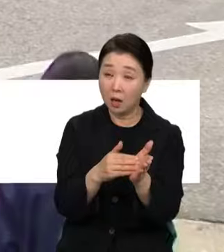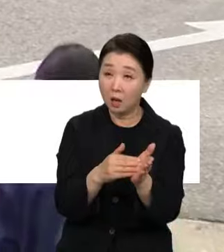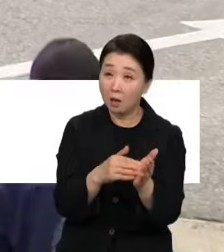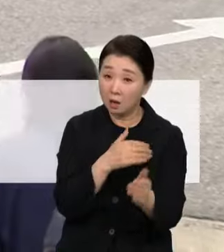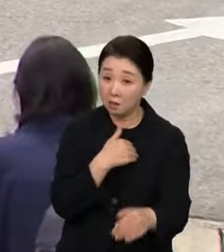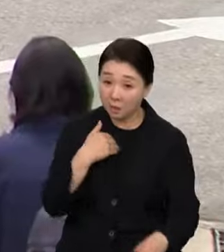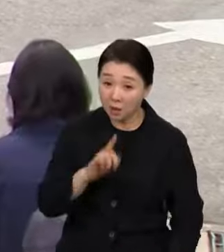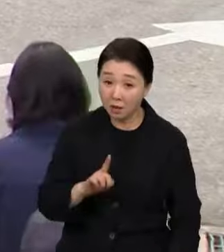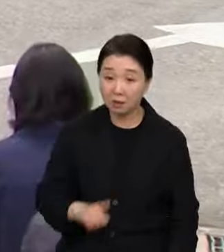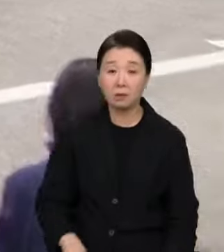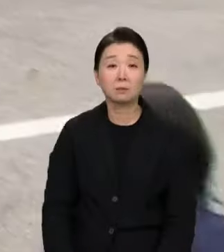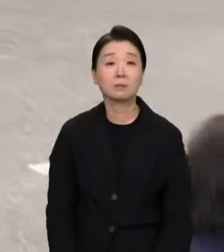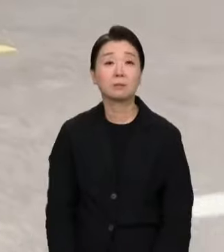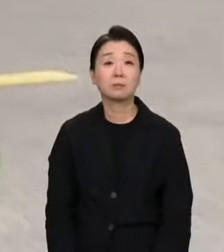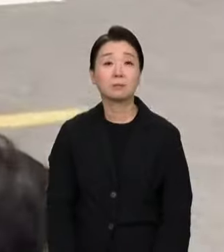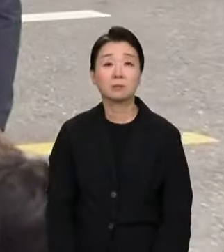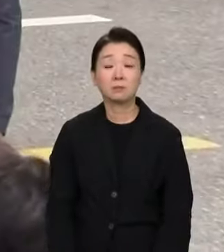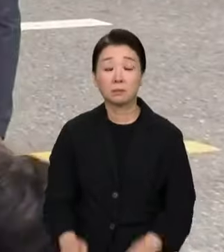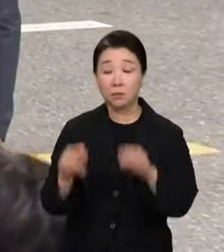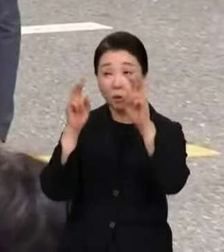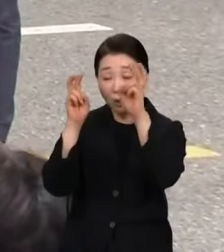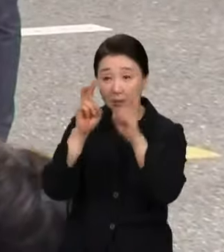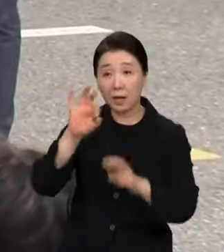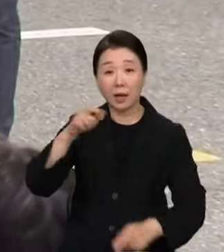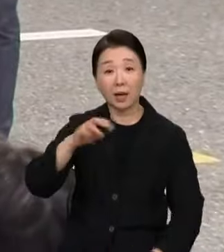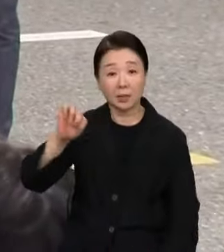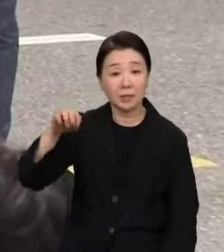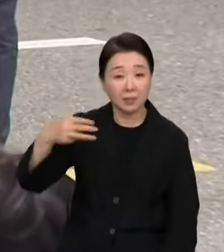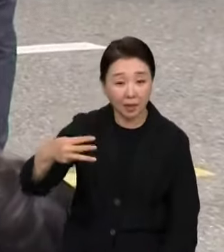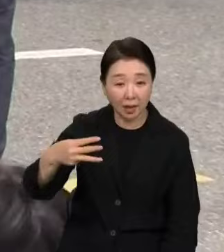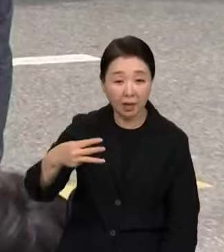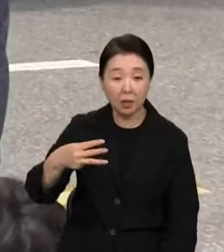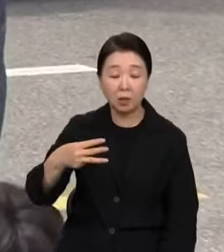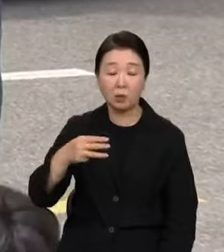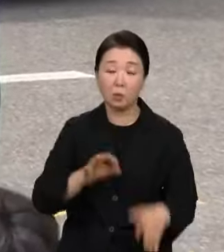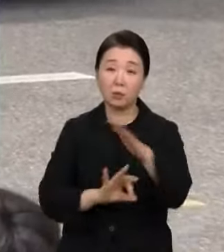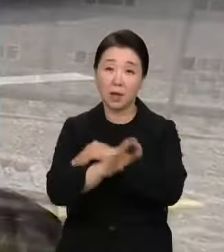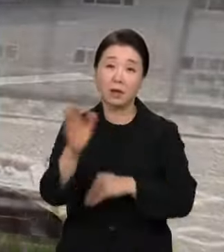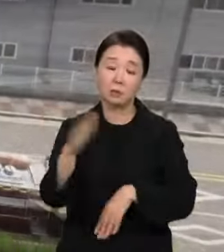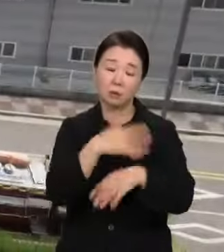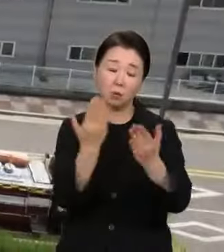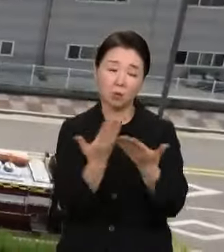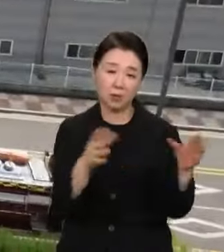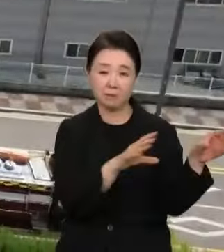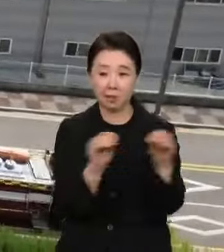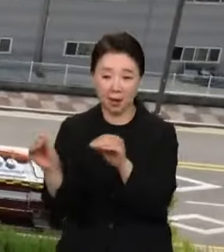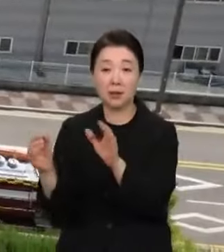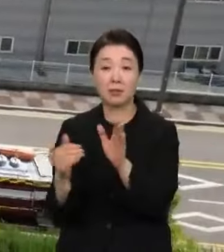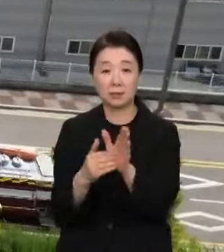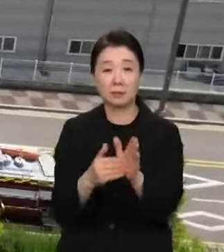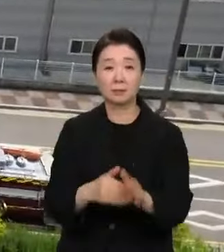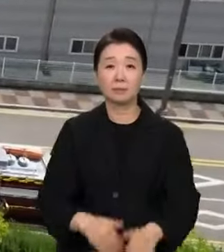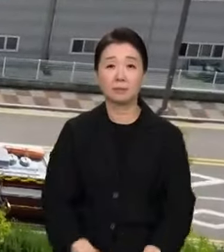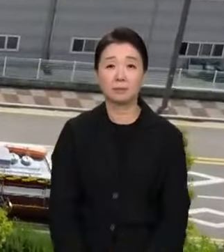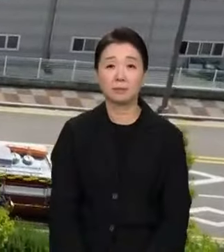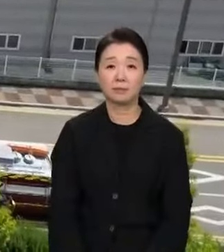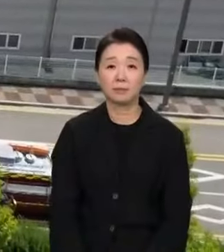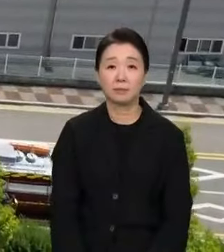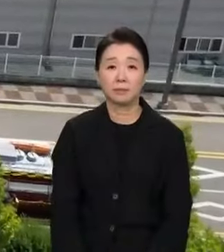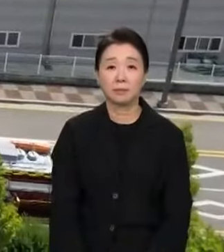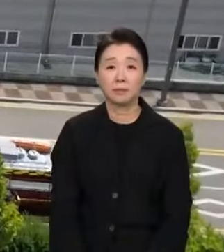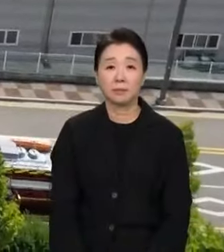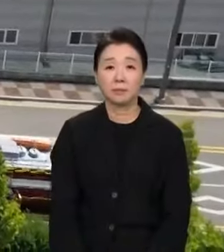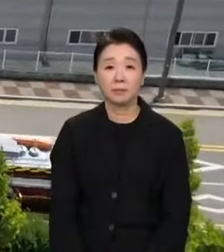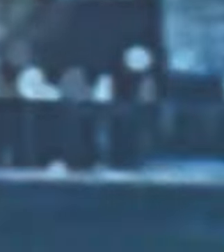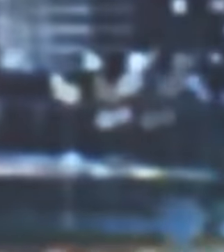했습니다. 아리셀은 오늘 아침 9시부터 전면 작업 중지에 들어갔습니다. JTBC 이은진입니다.